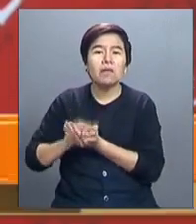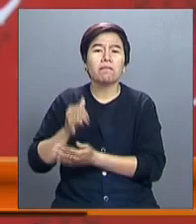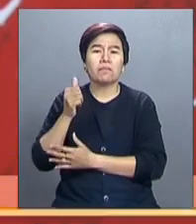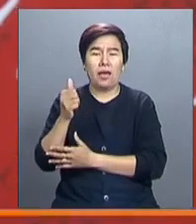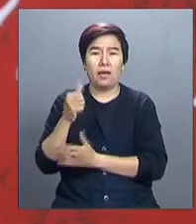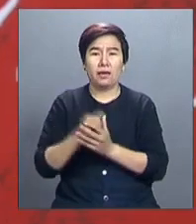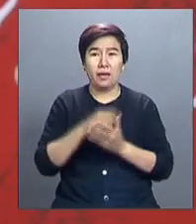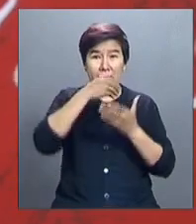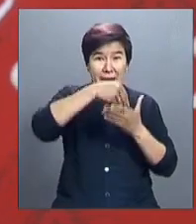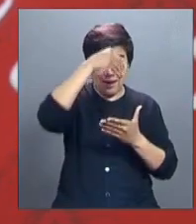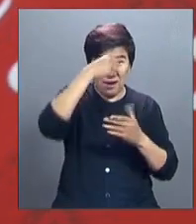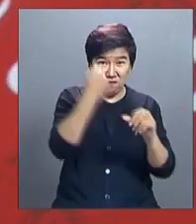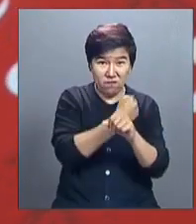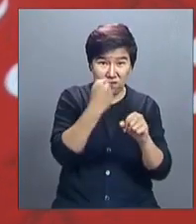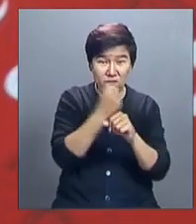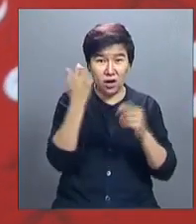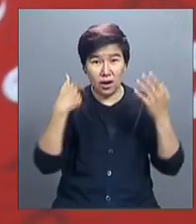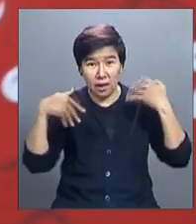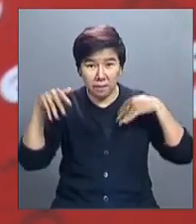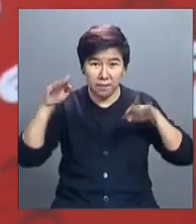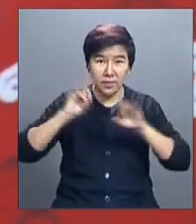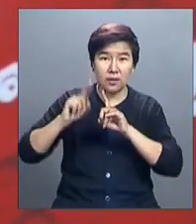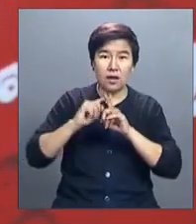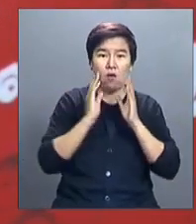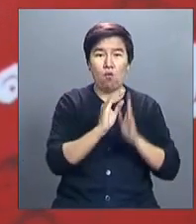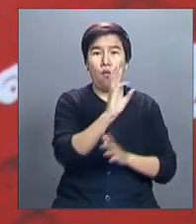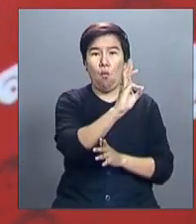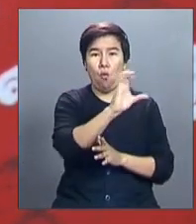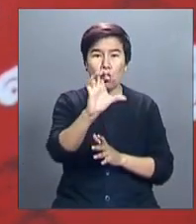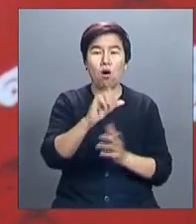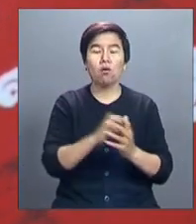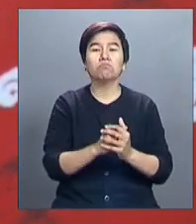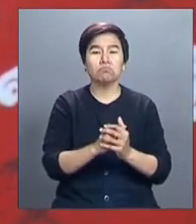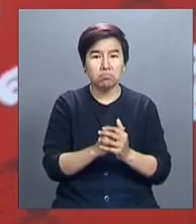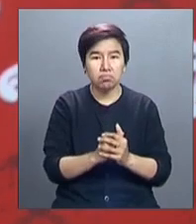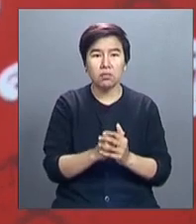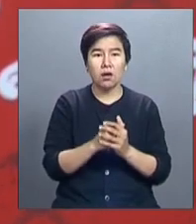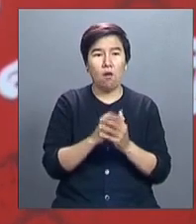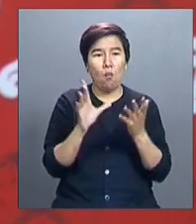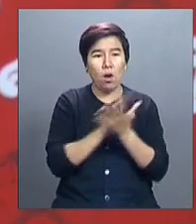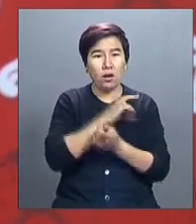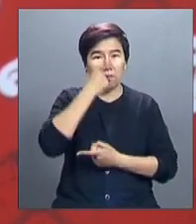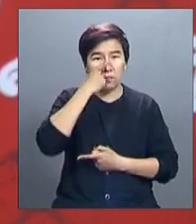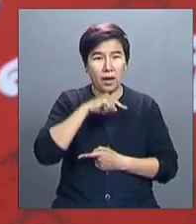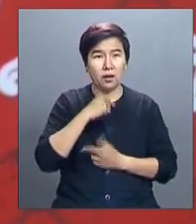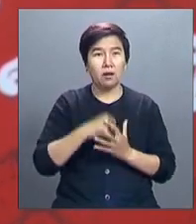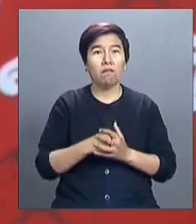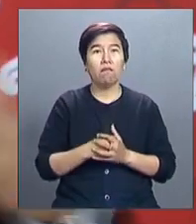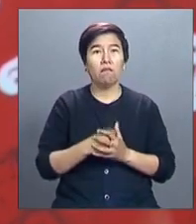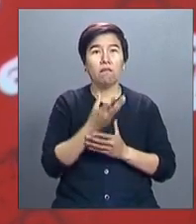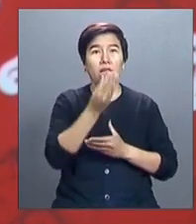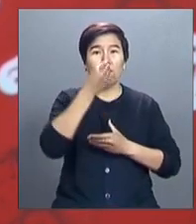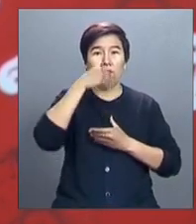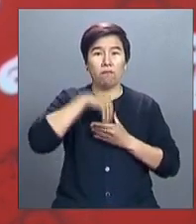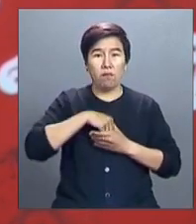คนเนี่ยเขาได้ซึมซับนาฏศิลป์ไทยนะศิลปะการแสดงไทยเข้าไปในตัวเขาแล้วเขาก็ไปช่ว